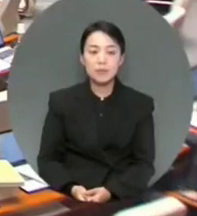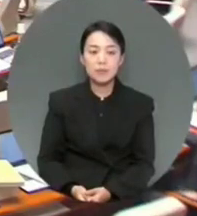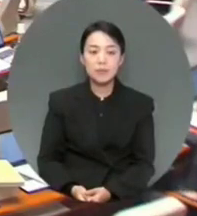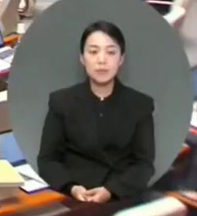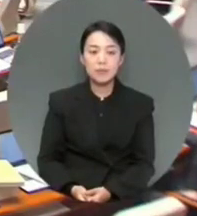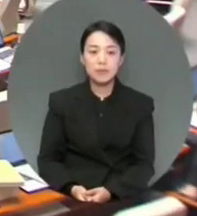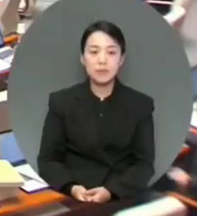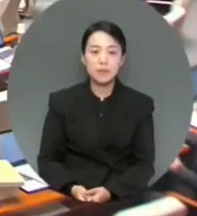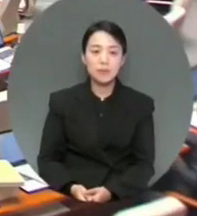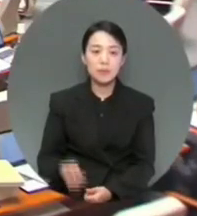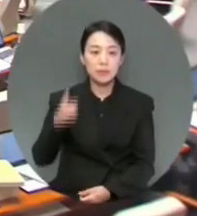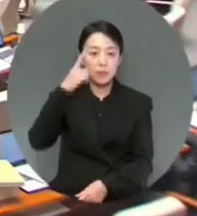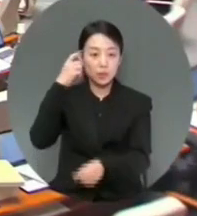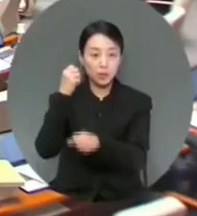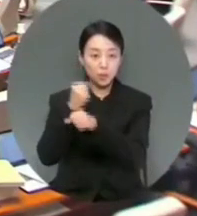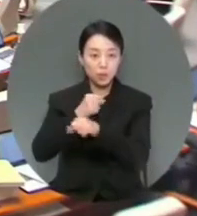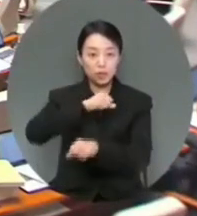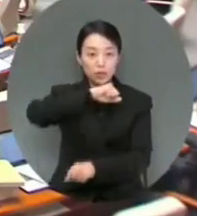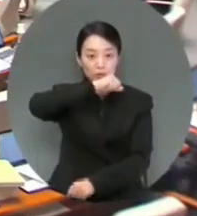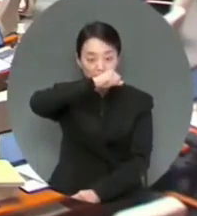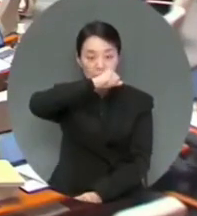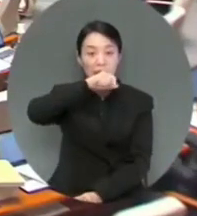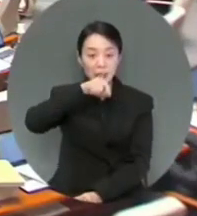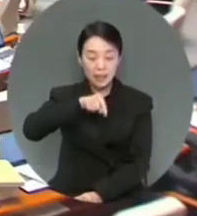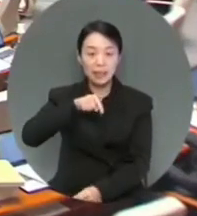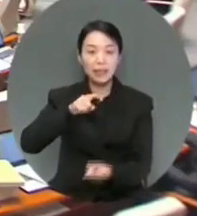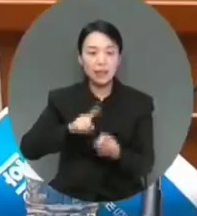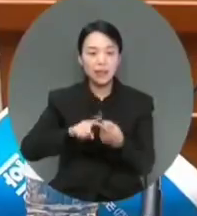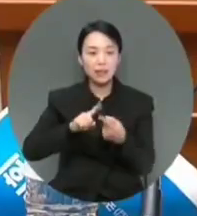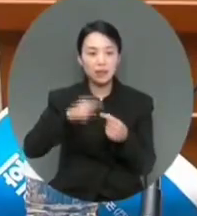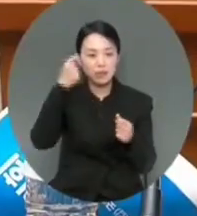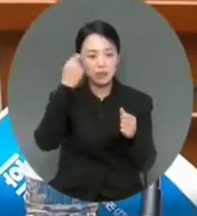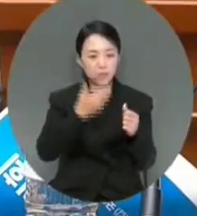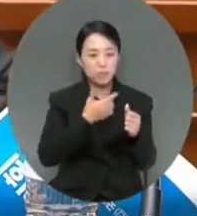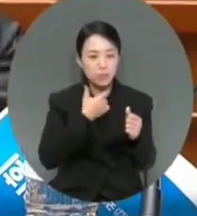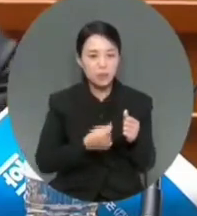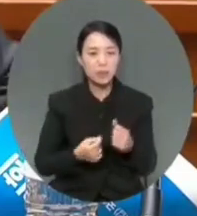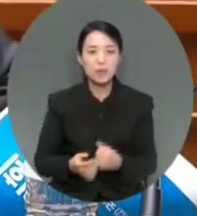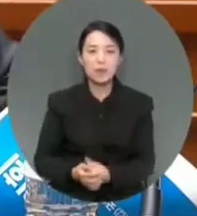저 R&D 관련해서 기재부 장관께 여쭙겠습니다.